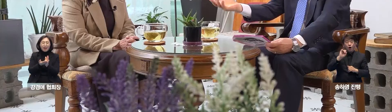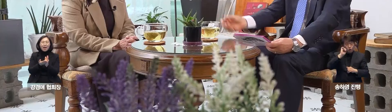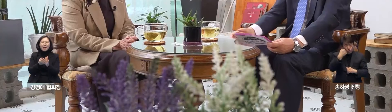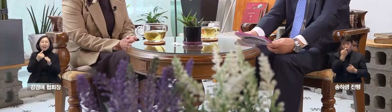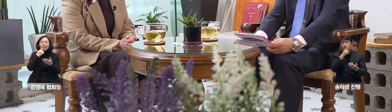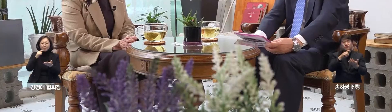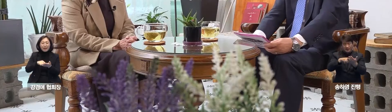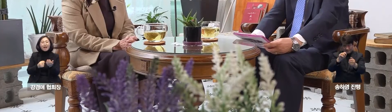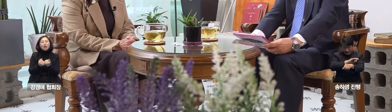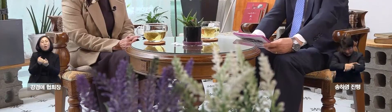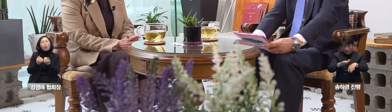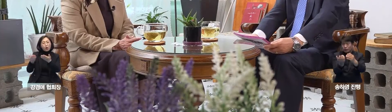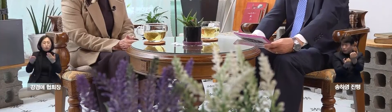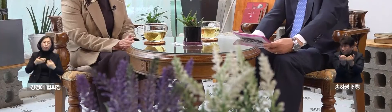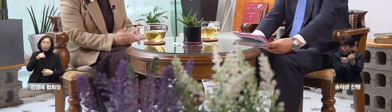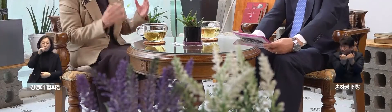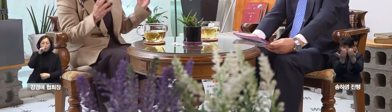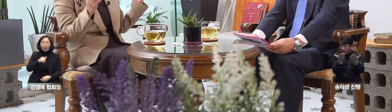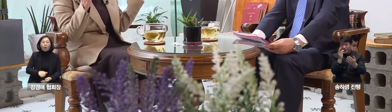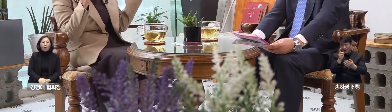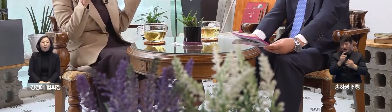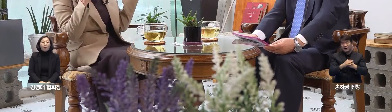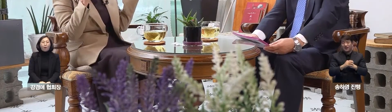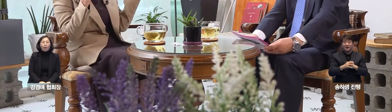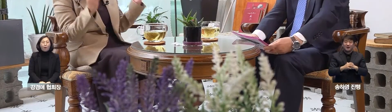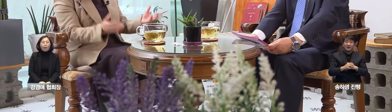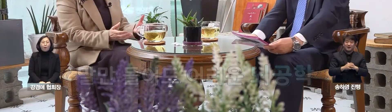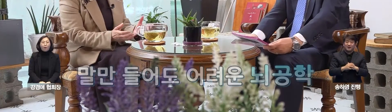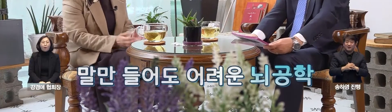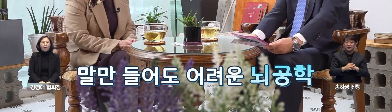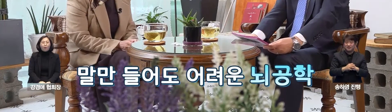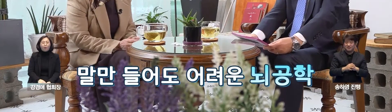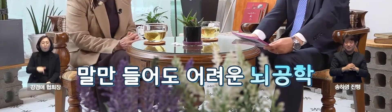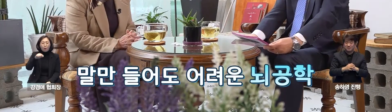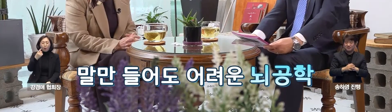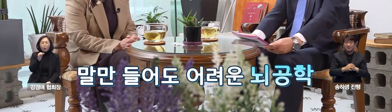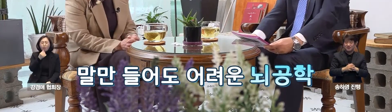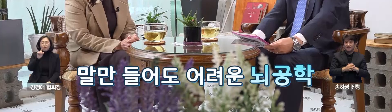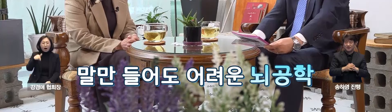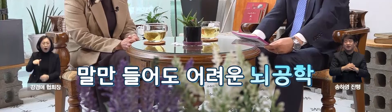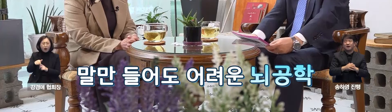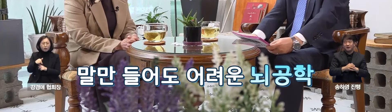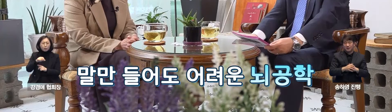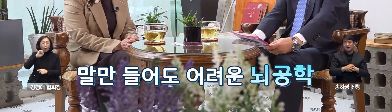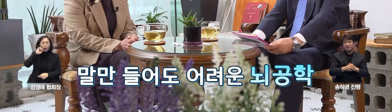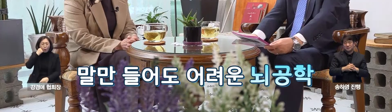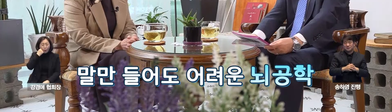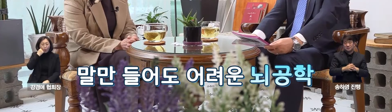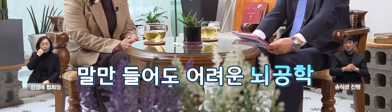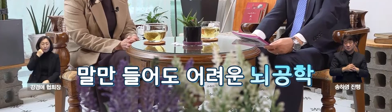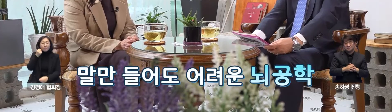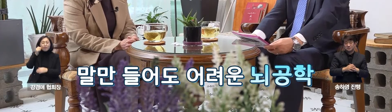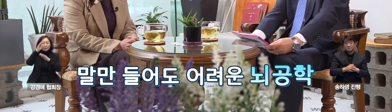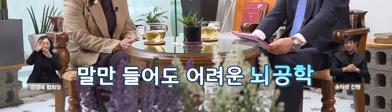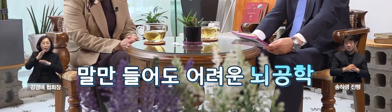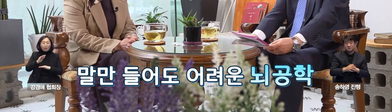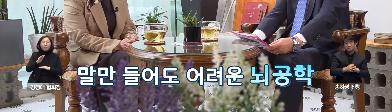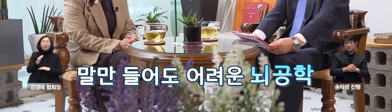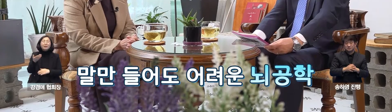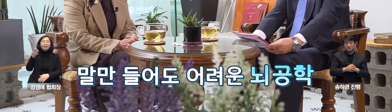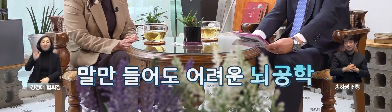쉽게 잘 네, 설명해 네, 주시고 그래서 뇌공학도 굉장히 말만 들어도 어렵지 그렇군요. 않나요? 근데 그걸 참